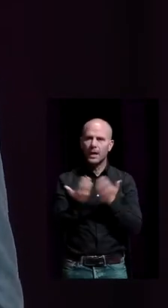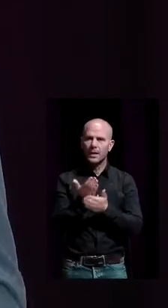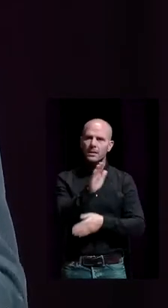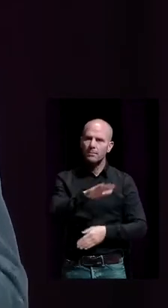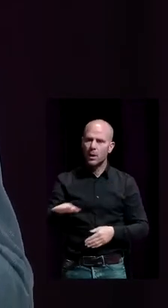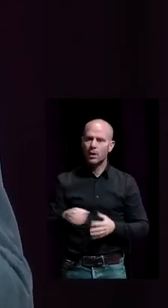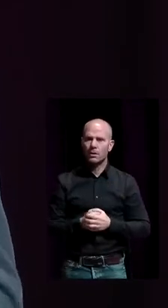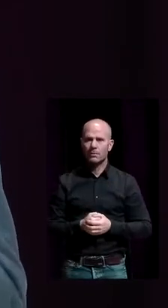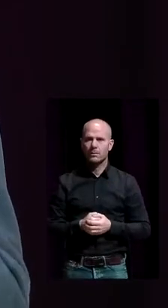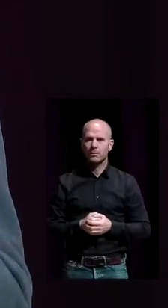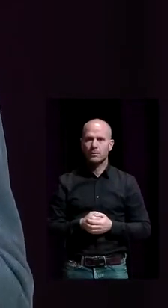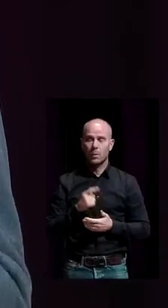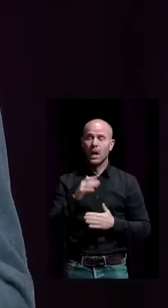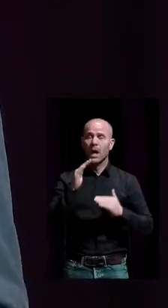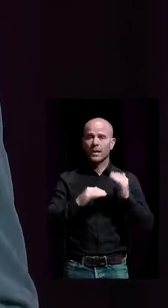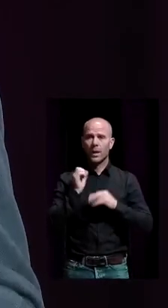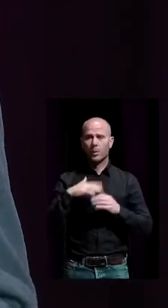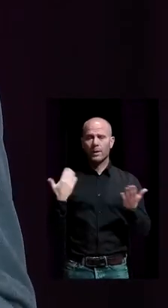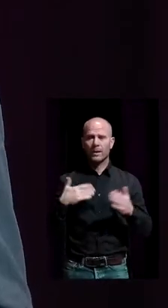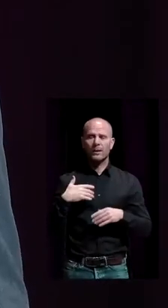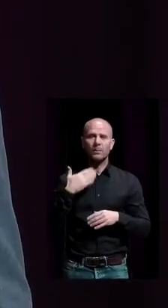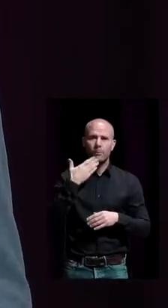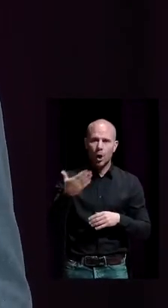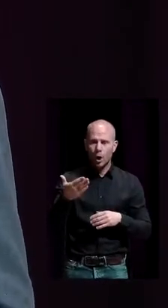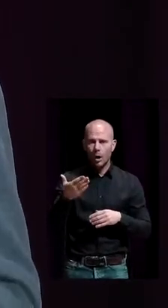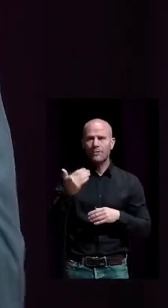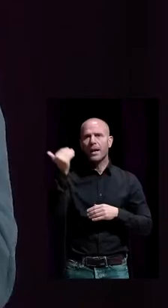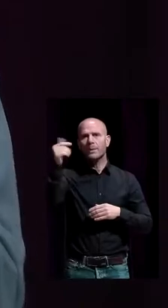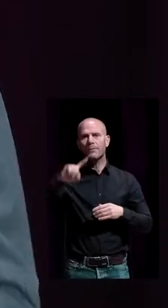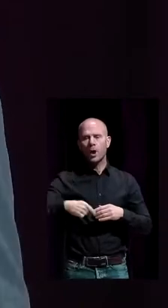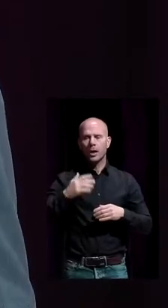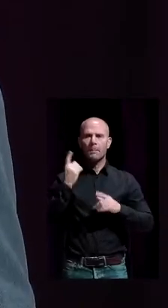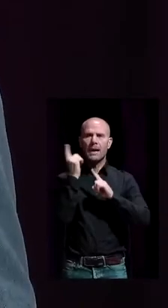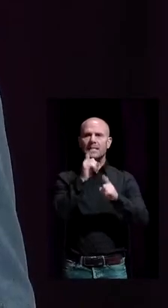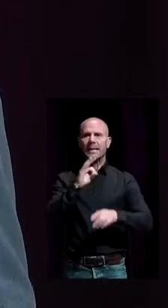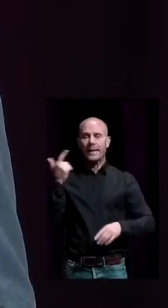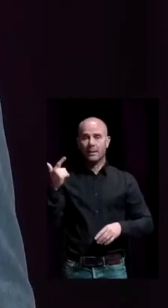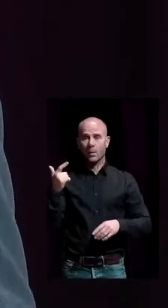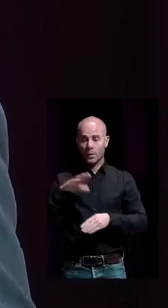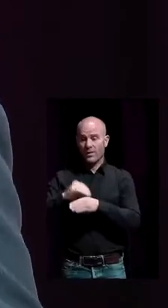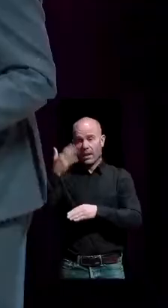det handlar också om en värdig framtid för mänskligheten då. Och där kan Sverige leda.